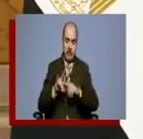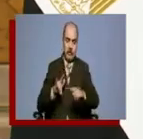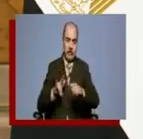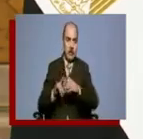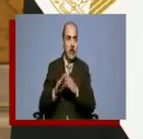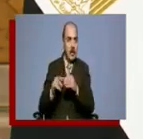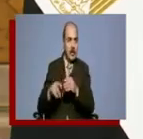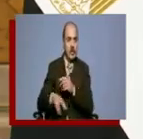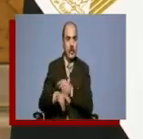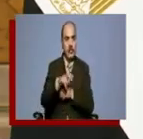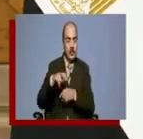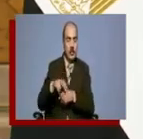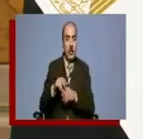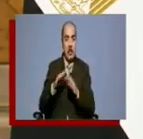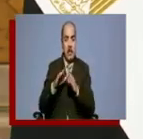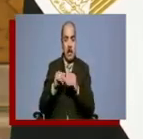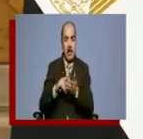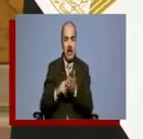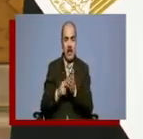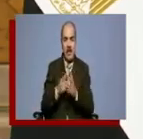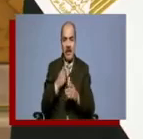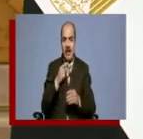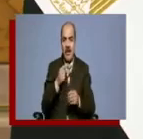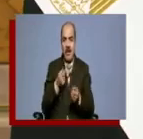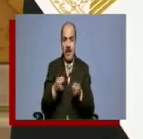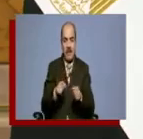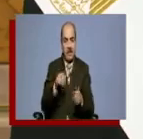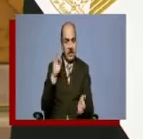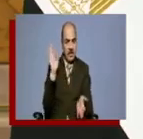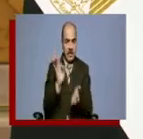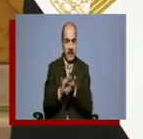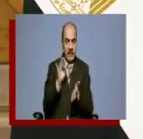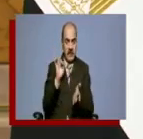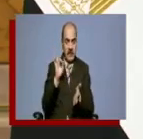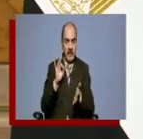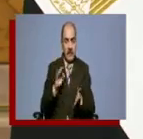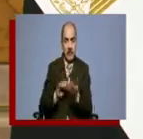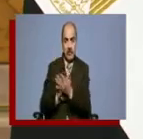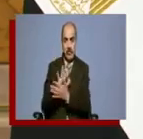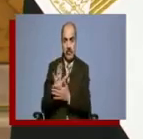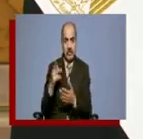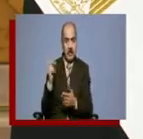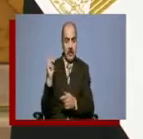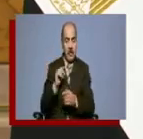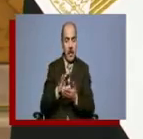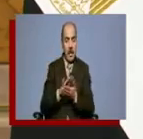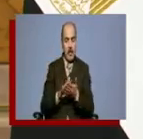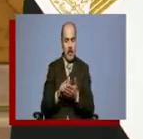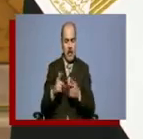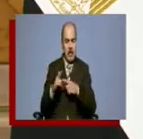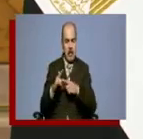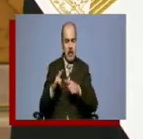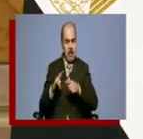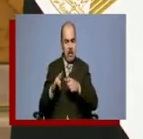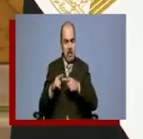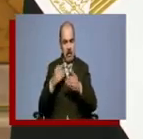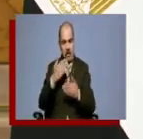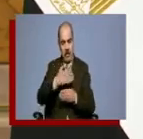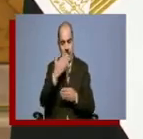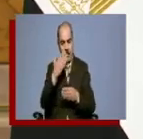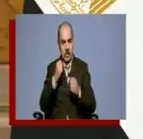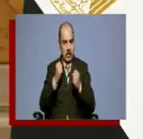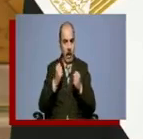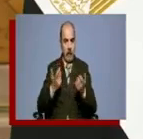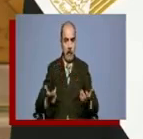موجود هناك في اموال معانا برض على الشاشه صوره المعبر هو دلوقتي المساعدات الواقفه على المعبر يعني كان برض شكل مبهج